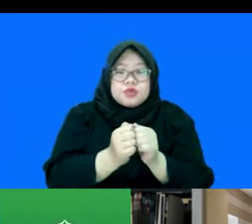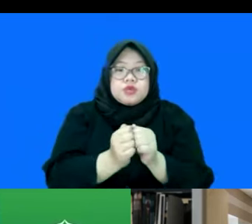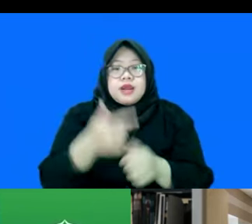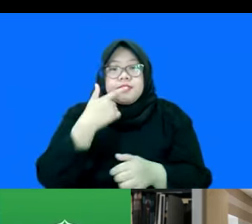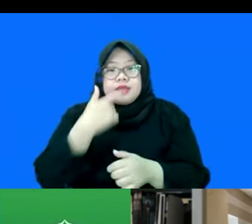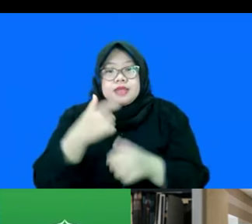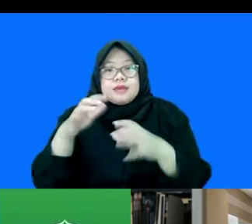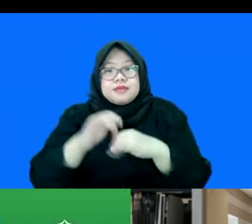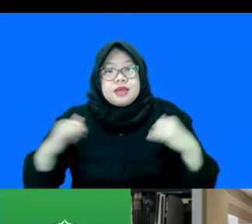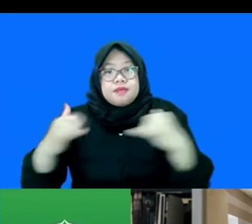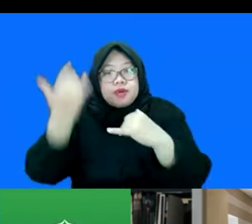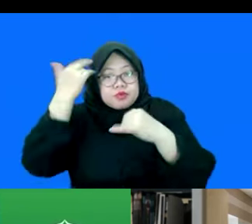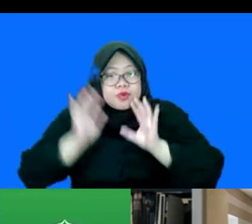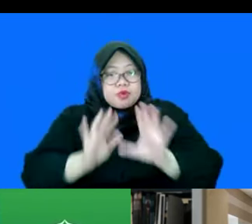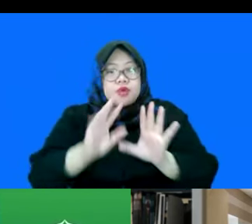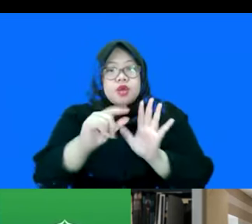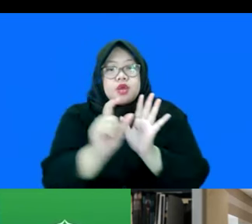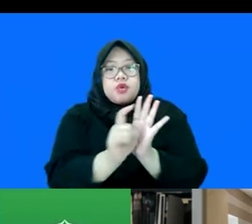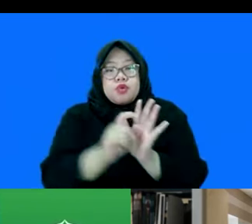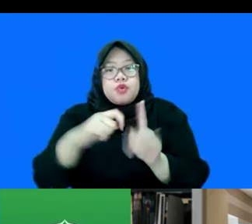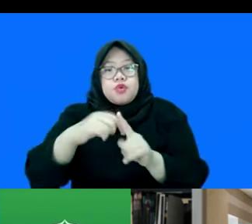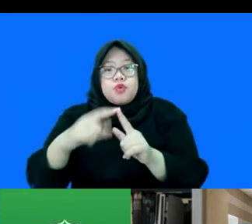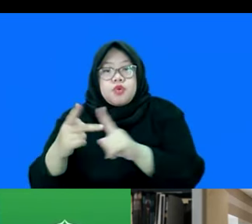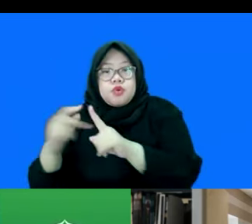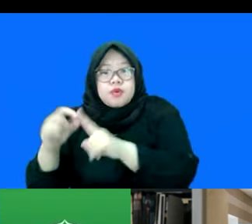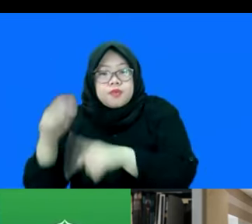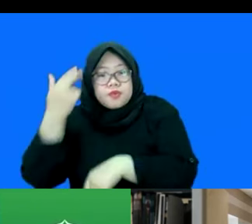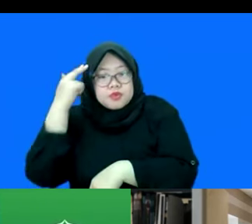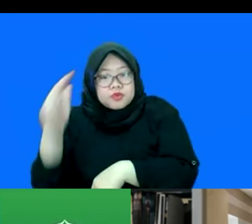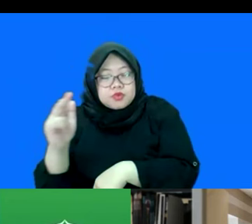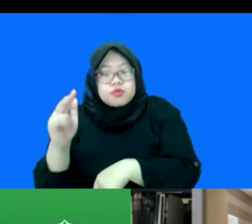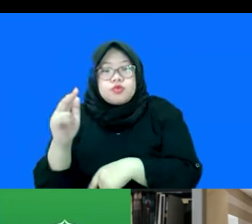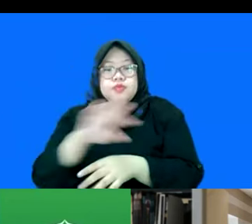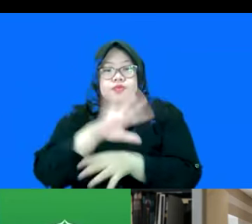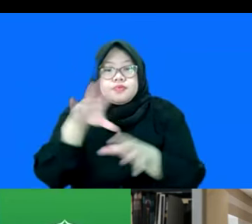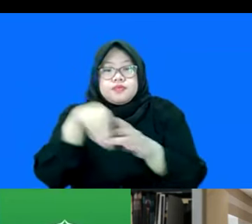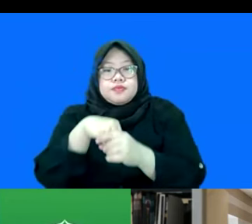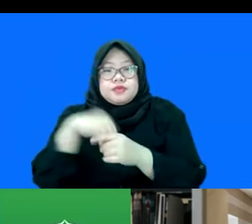kolektif mendorong pembahasan RUKUHP dengan memperhatikan partisipasi publik yang bermakna.